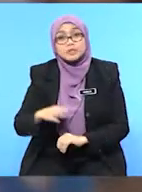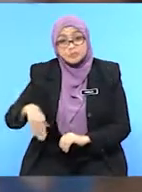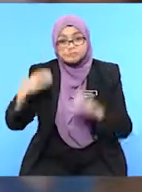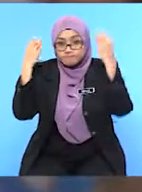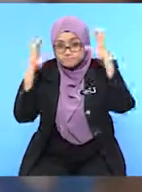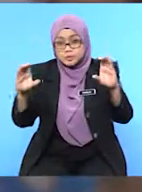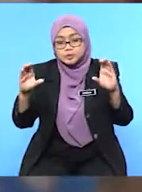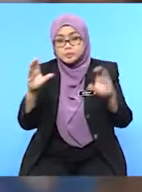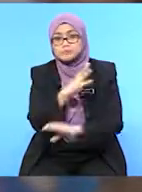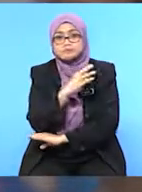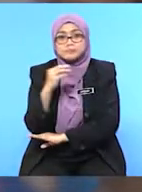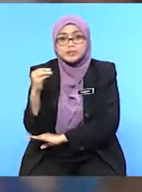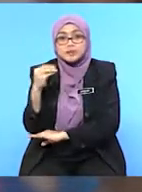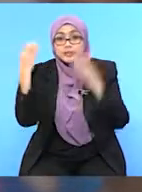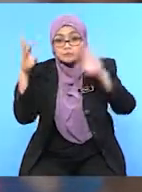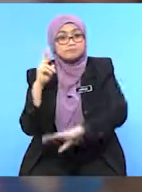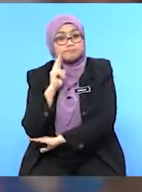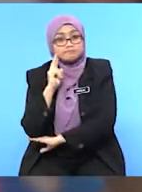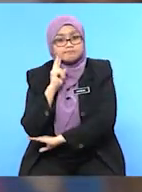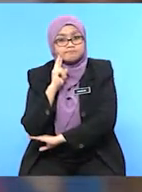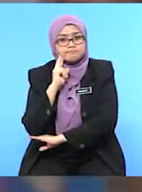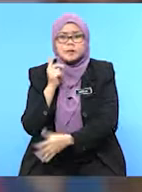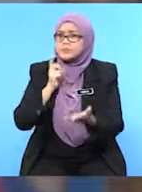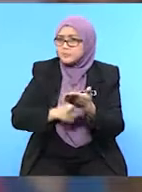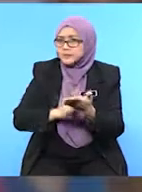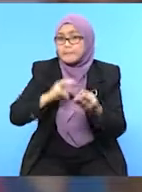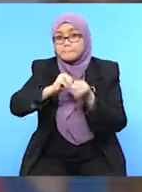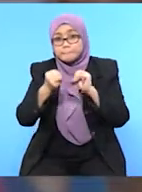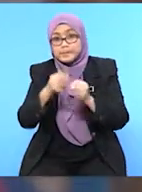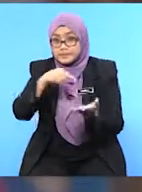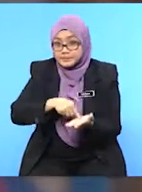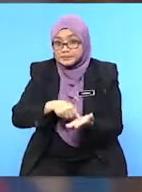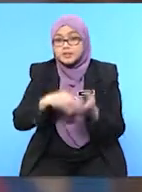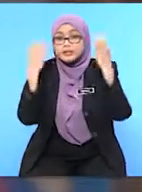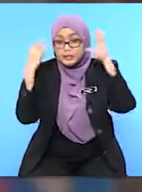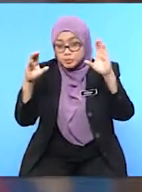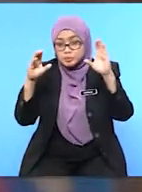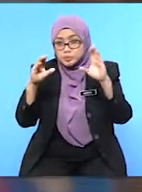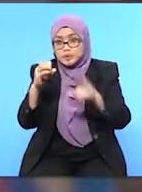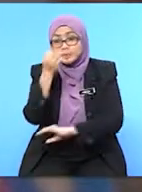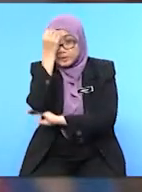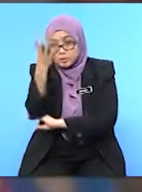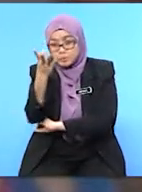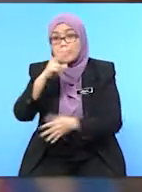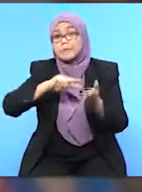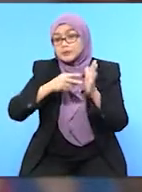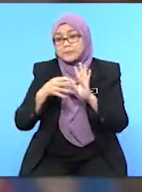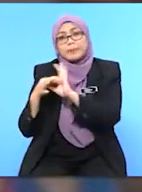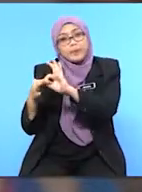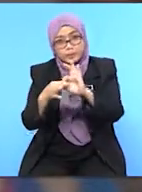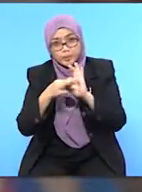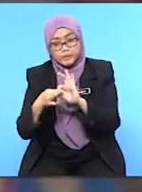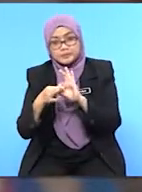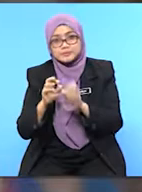co&co gurusina mengupas lebih lanjut mengenai isu kepaduan ini manchego akan Terangkan apakah yang dimaksudkan dengan pop aduhai